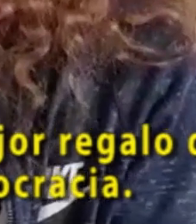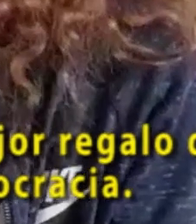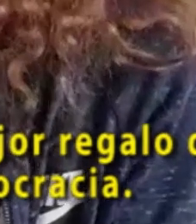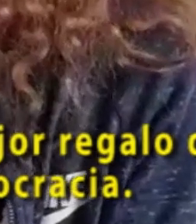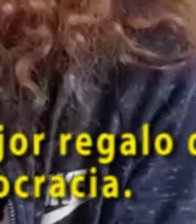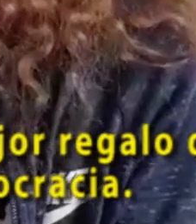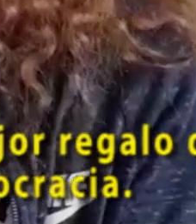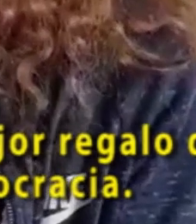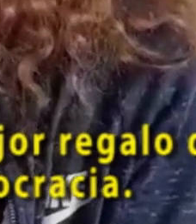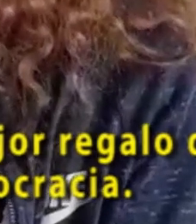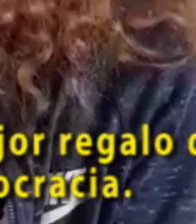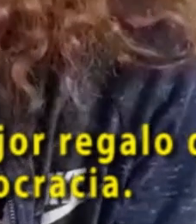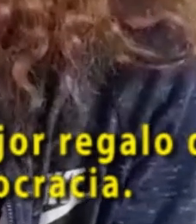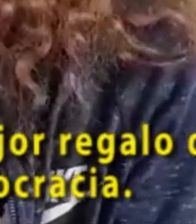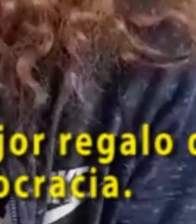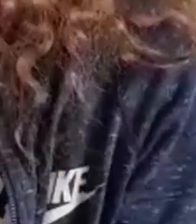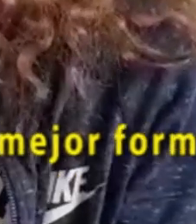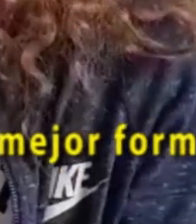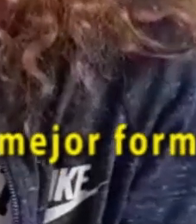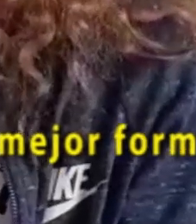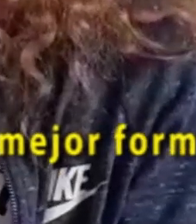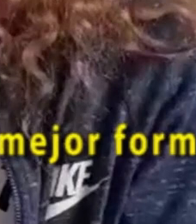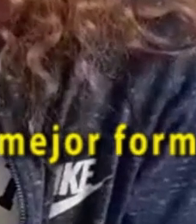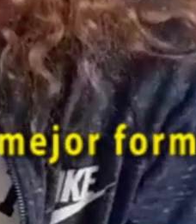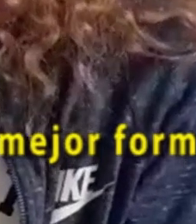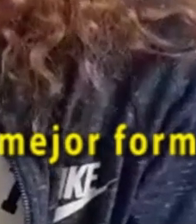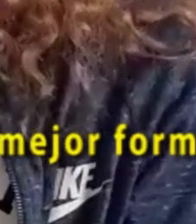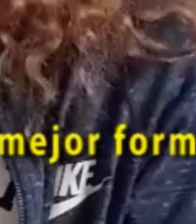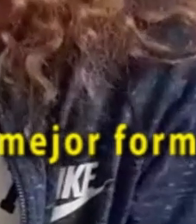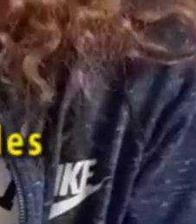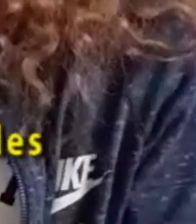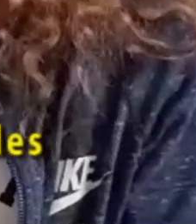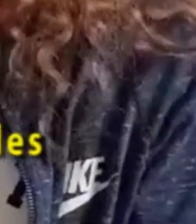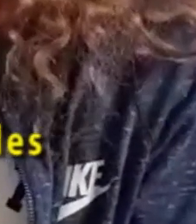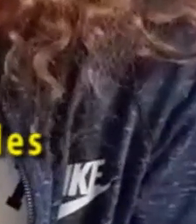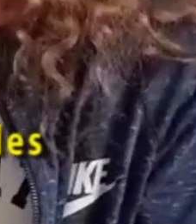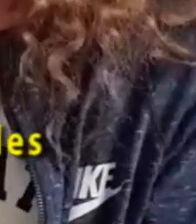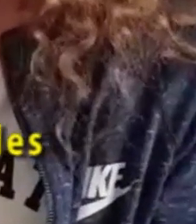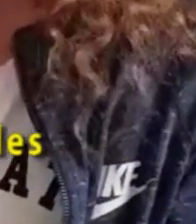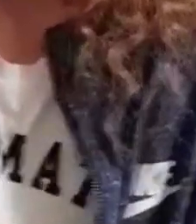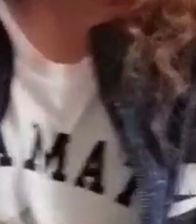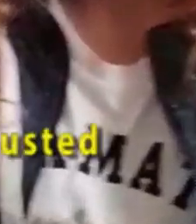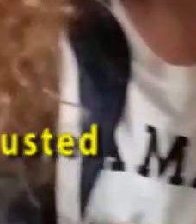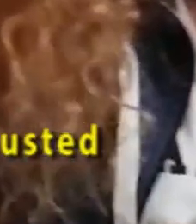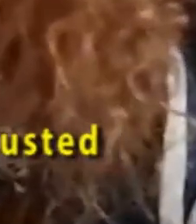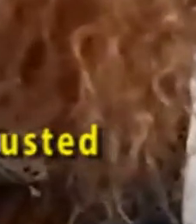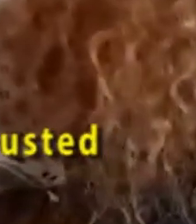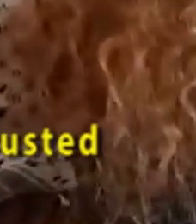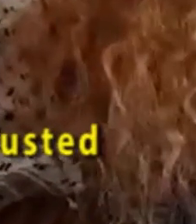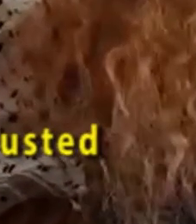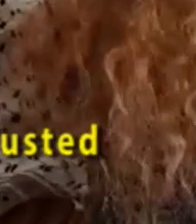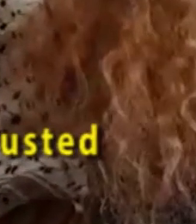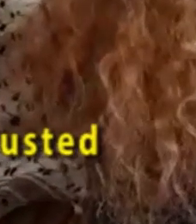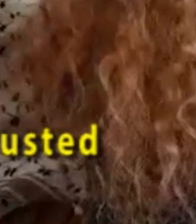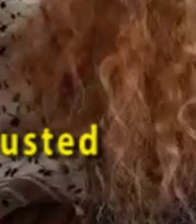الحرية والعدالة والديمقراطية، وتقدروا تدعمونا بالشكل المناسب. شكرا لكم. السلام